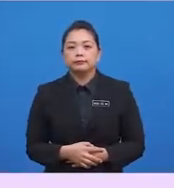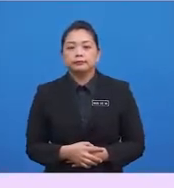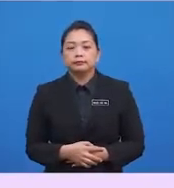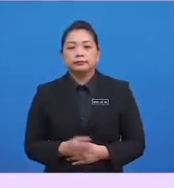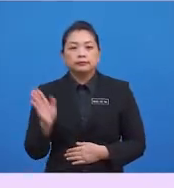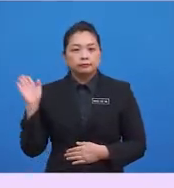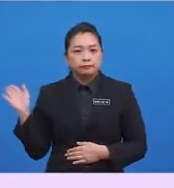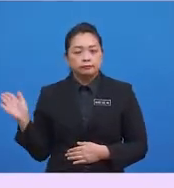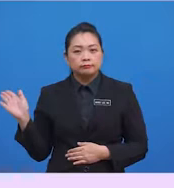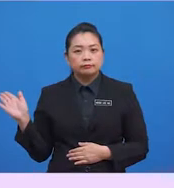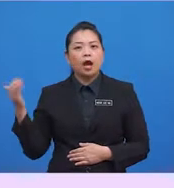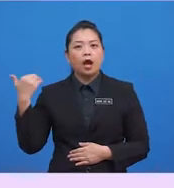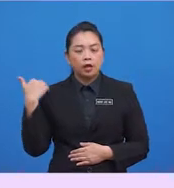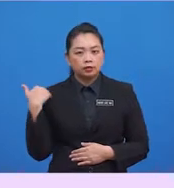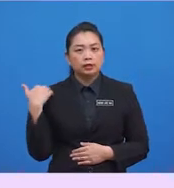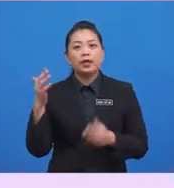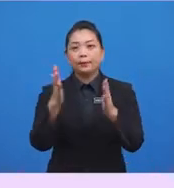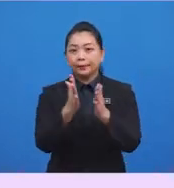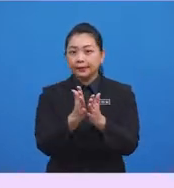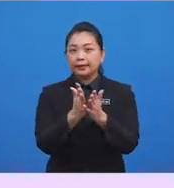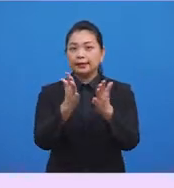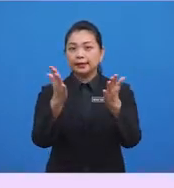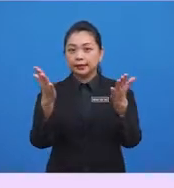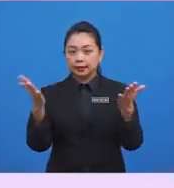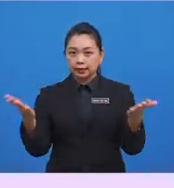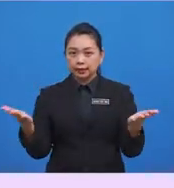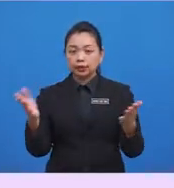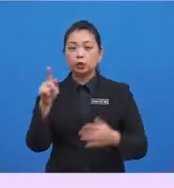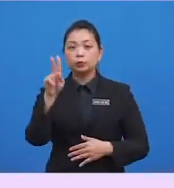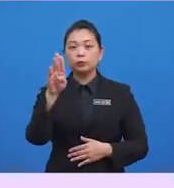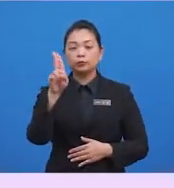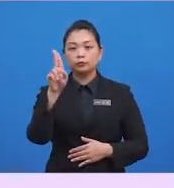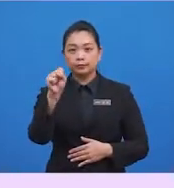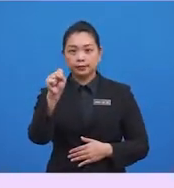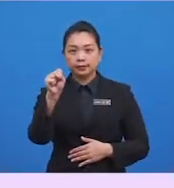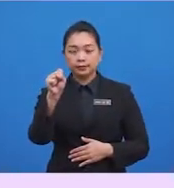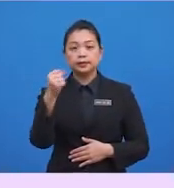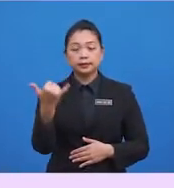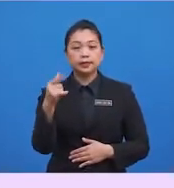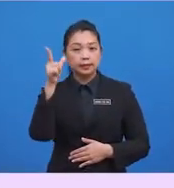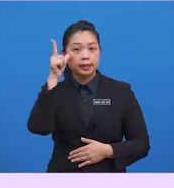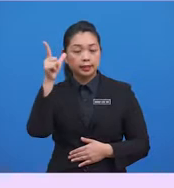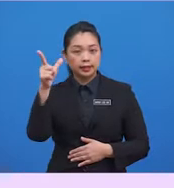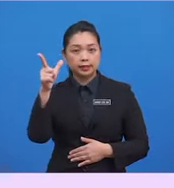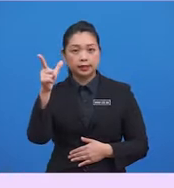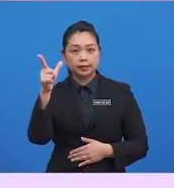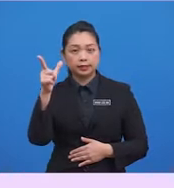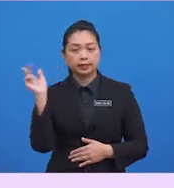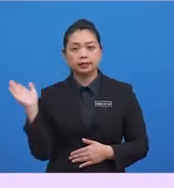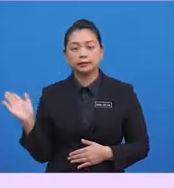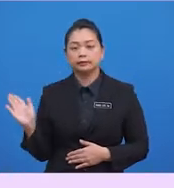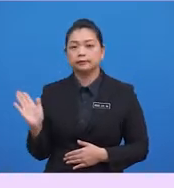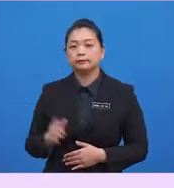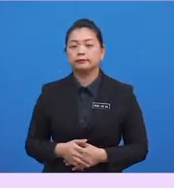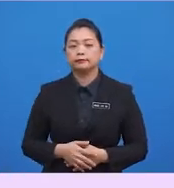mulakan. Ini ialah bentangan bagi kubus. Mari kita perhatikan hasil